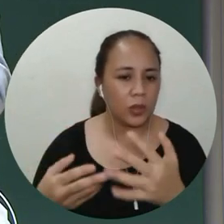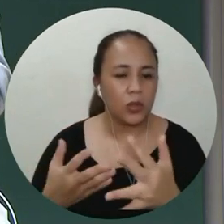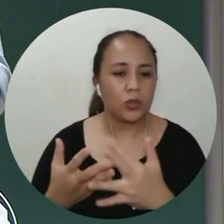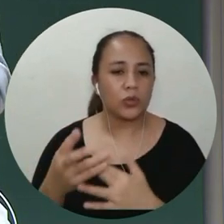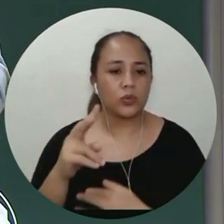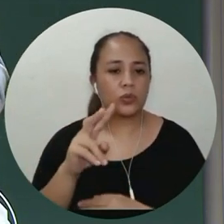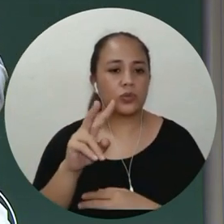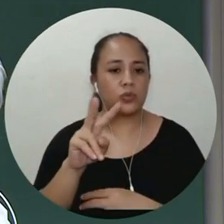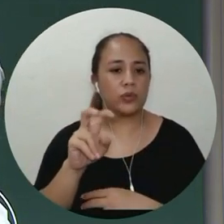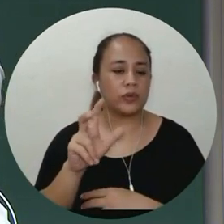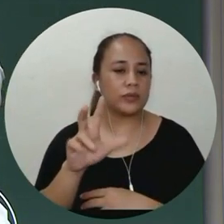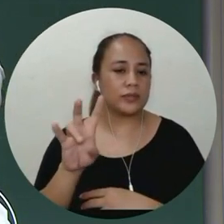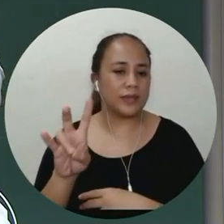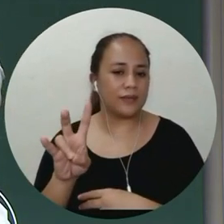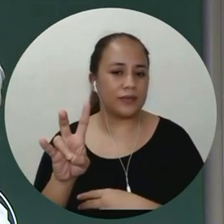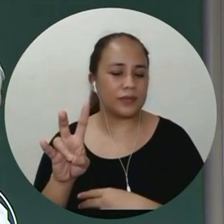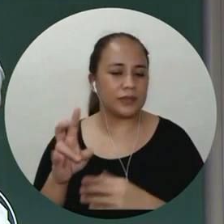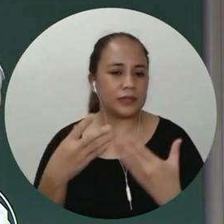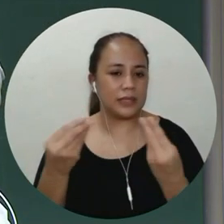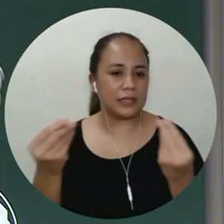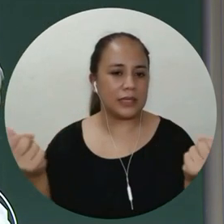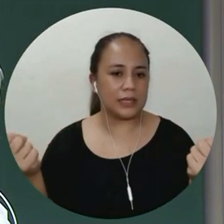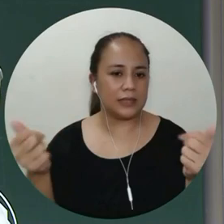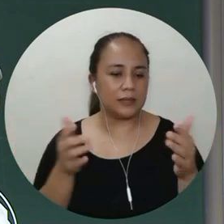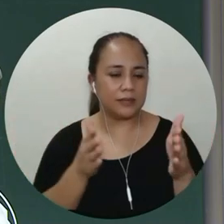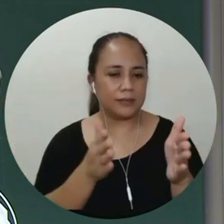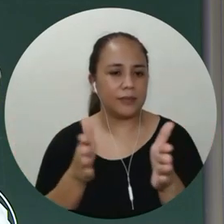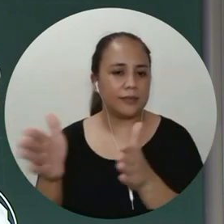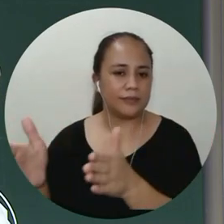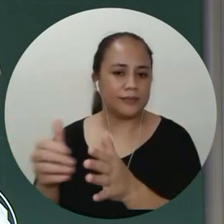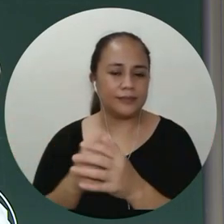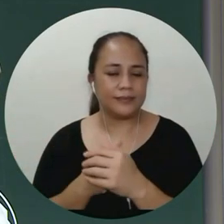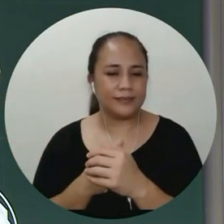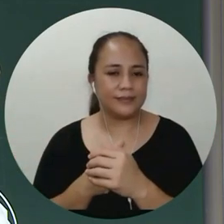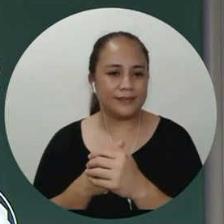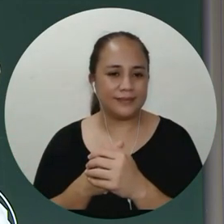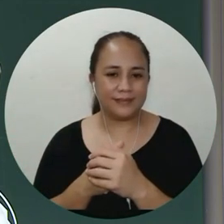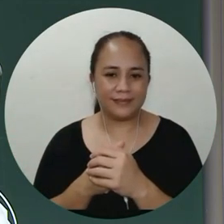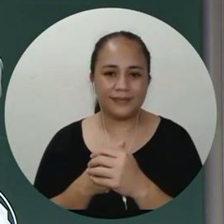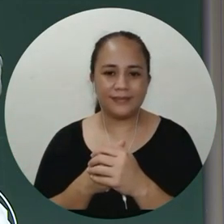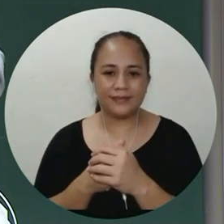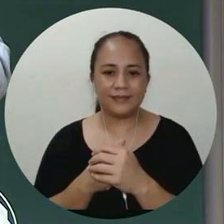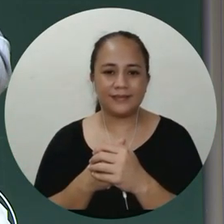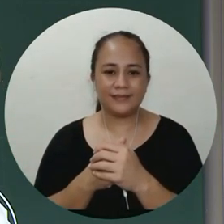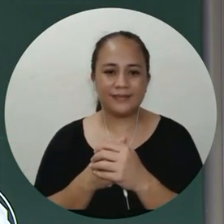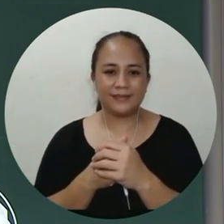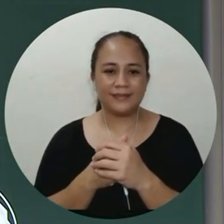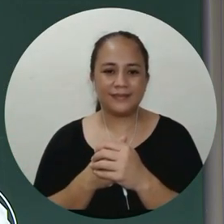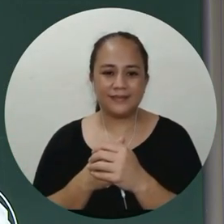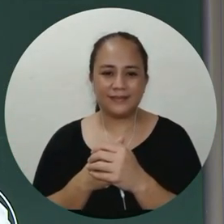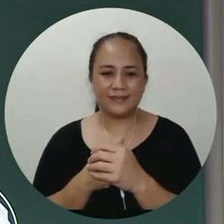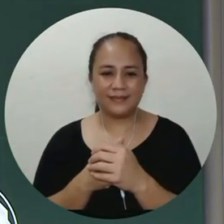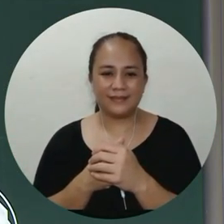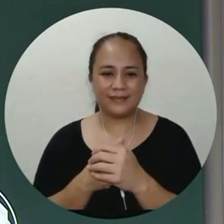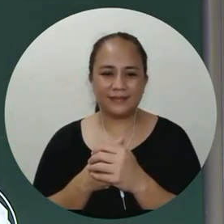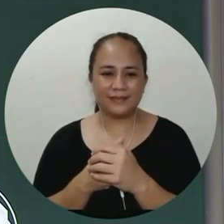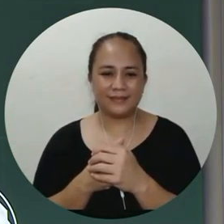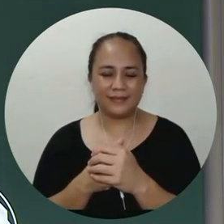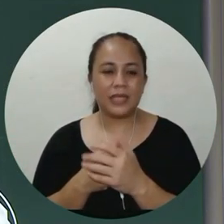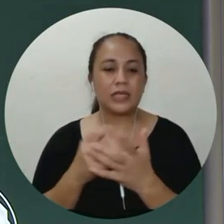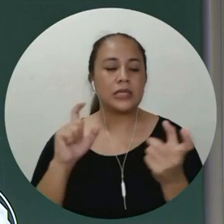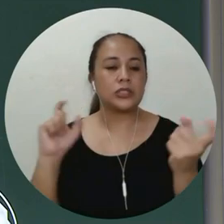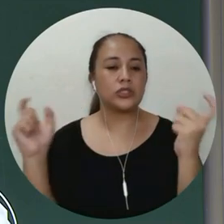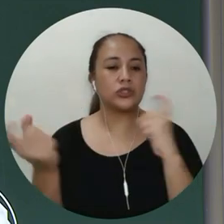healing platform. 그렇게 모든 인생의 방향을 말씀으로 디자인하는 거지요. And it is to change,